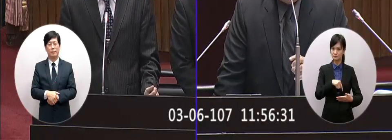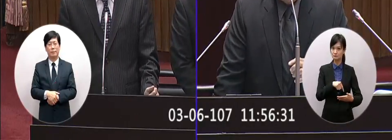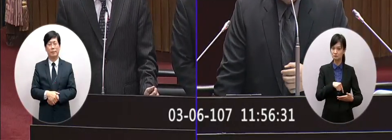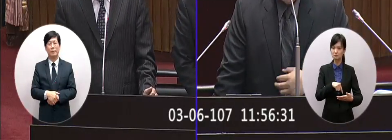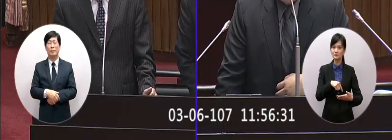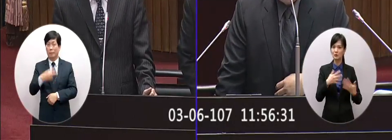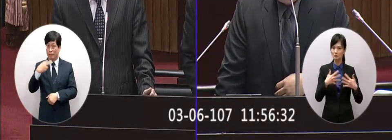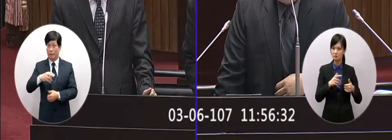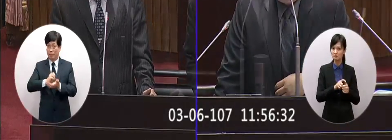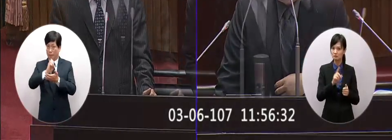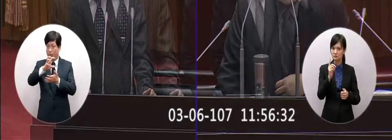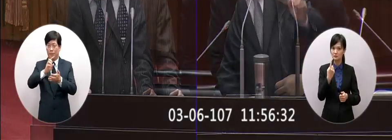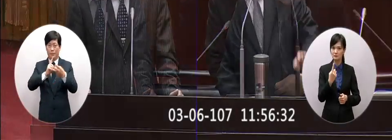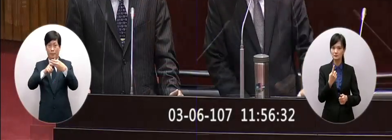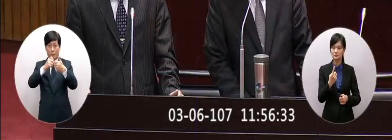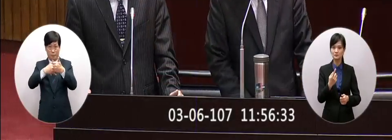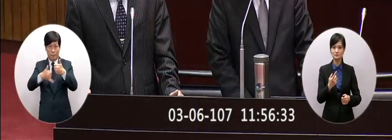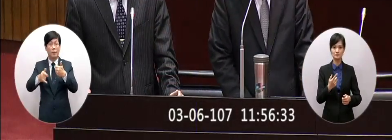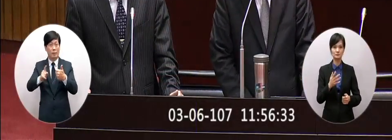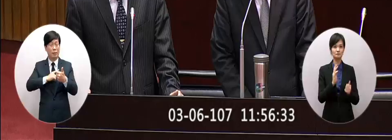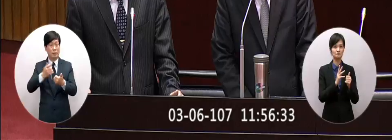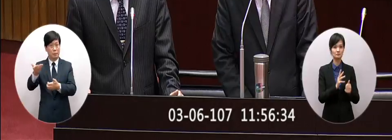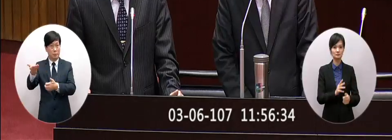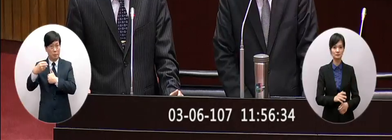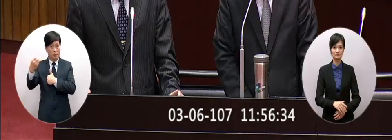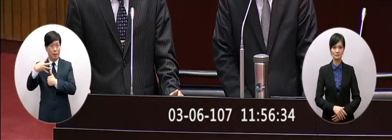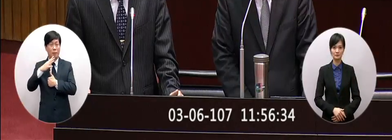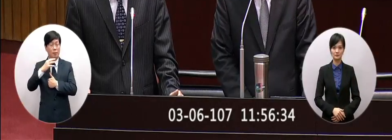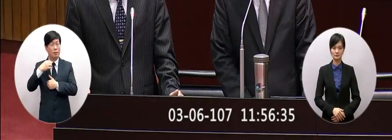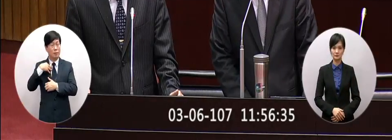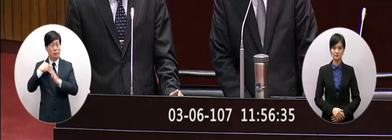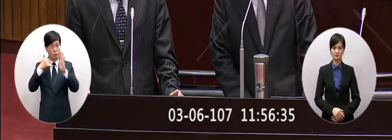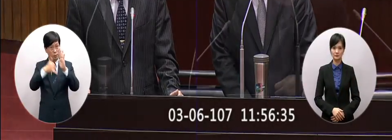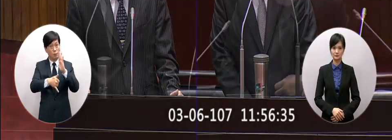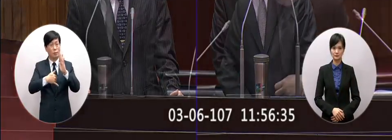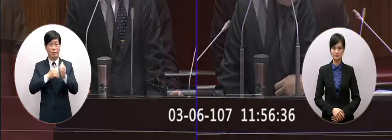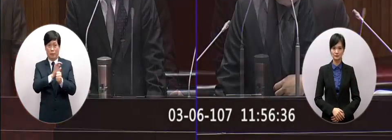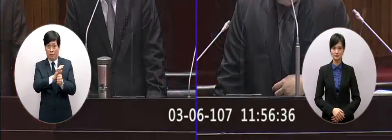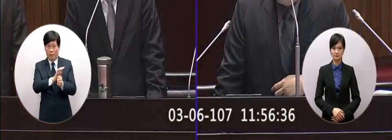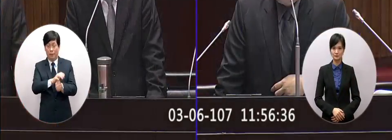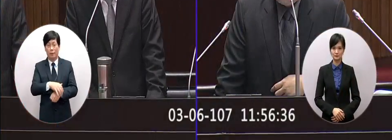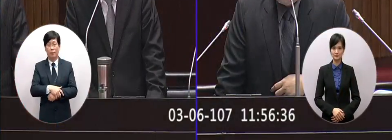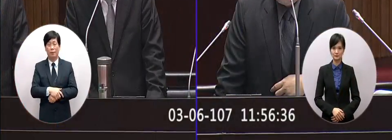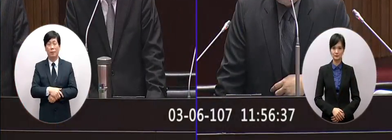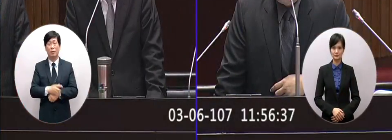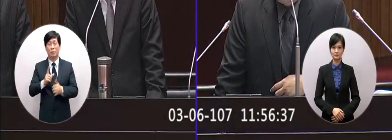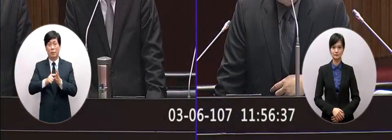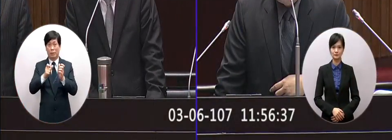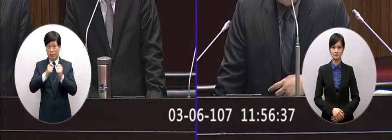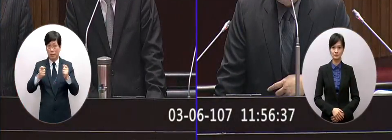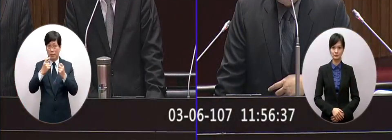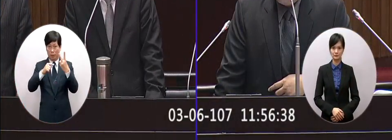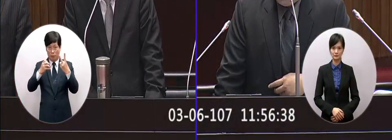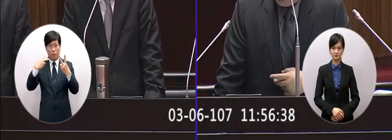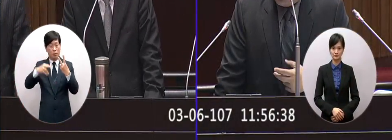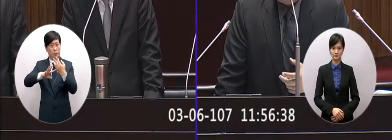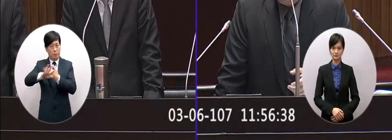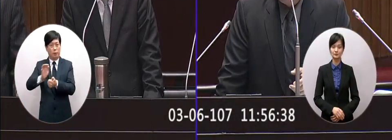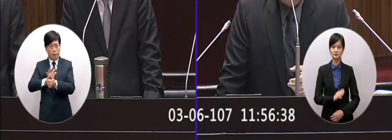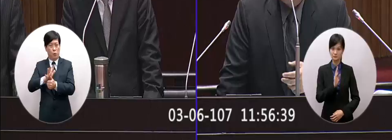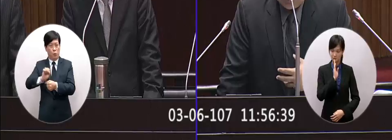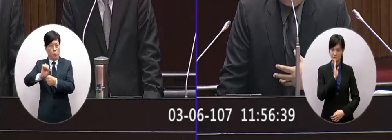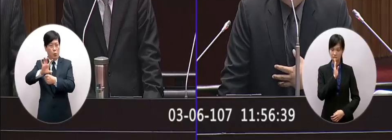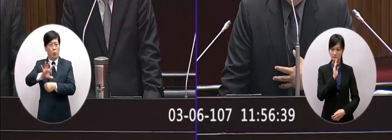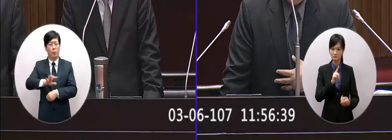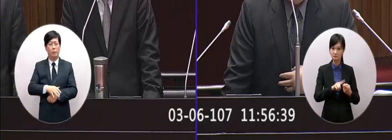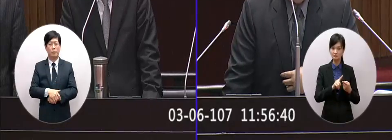另外跟王委员报告，因为你提供的是居家服务了， 因为我们长照 2.0 还有其他的服务。 是，